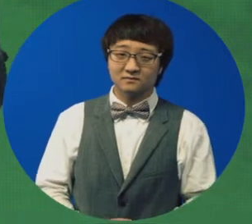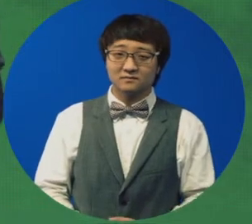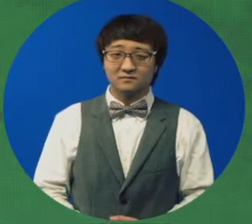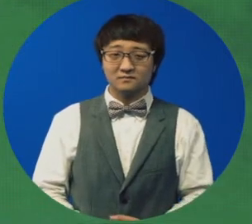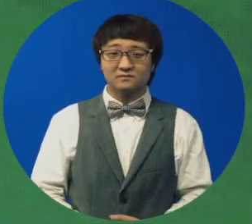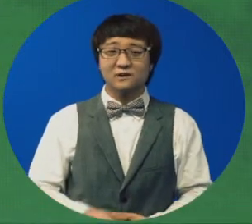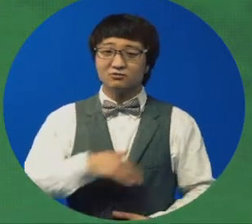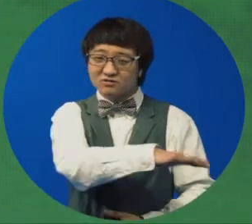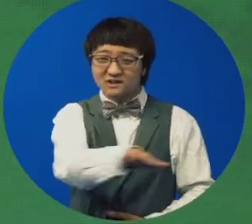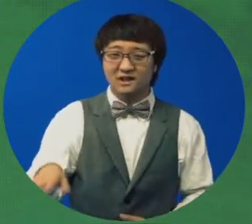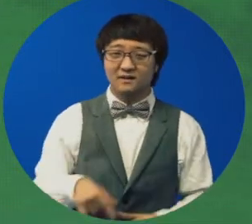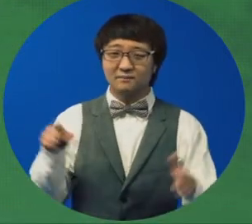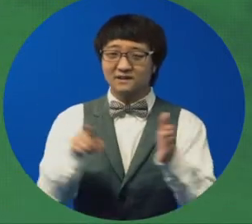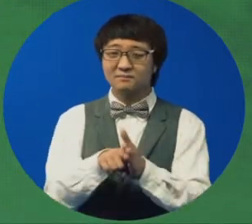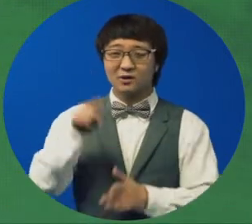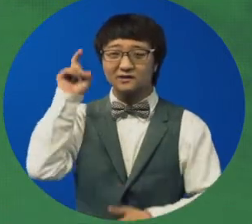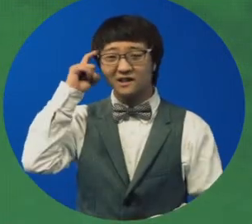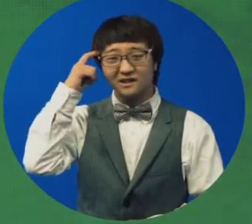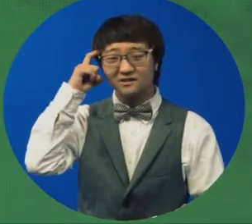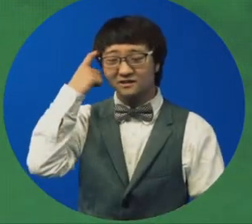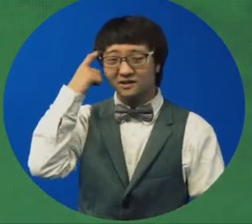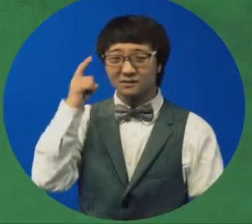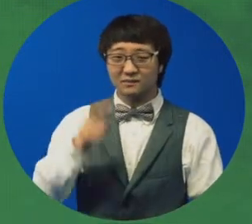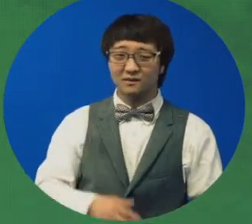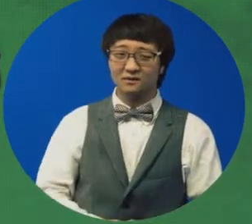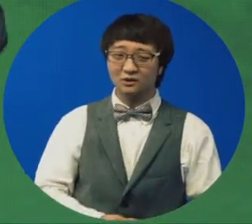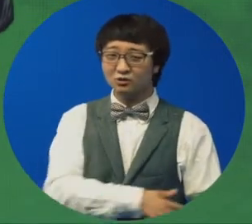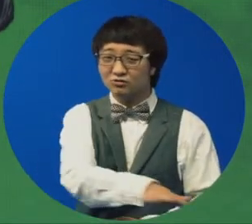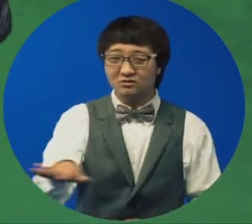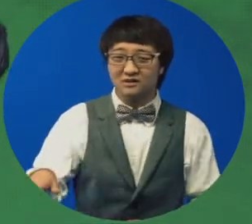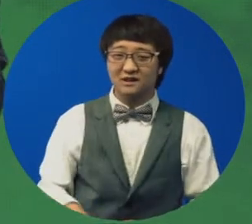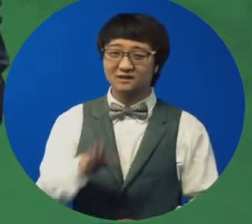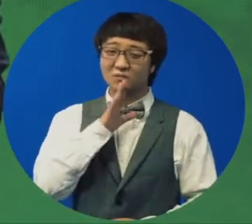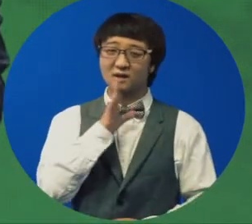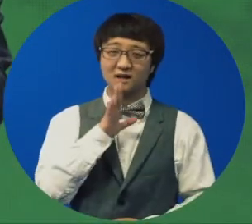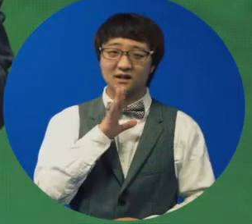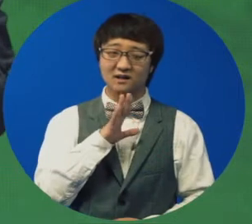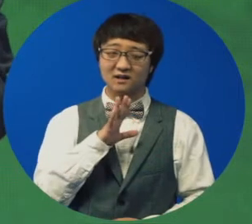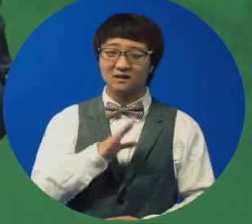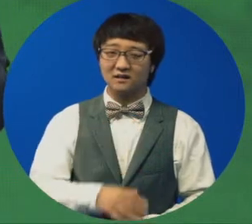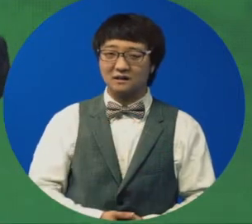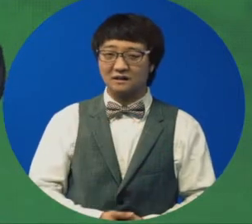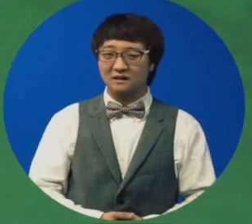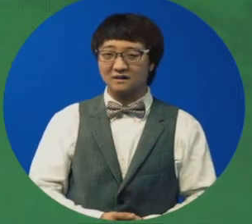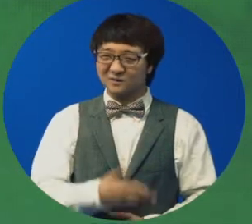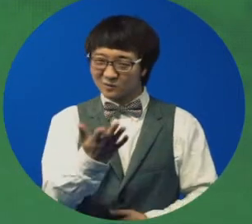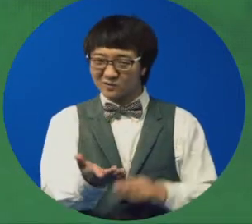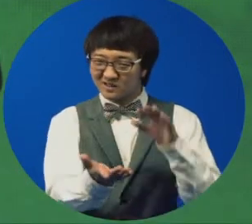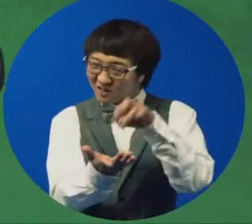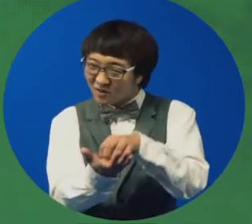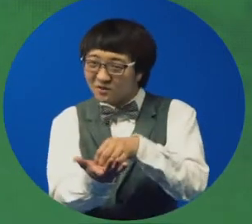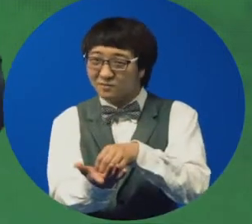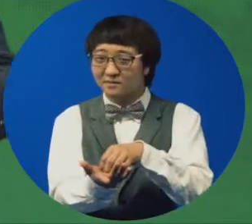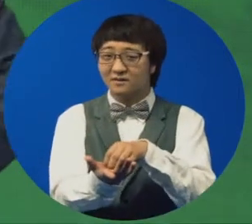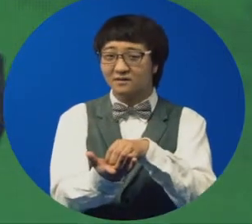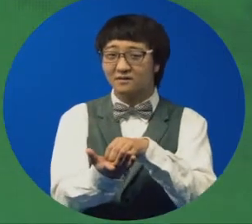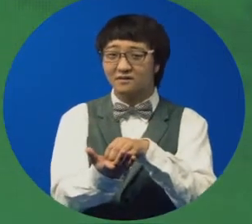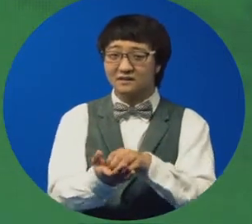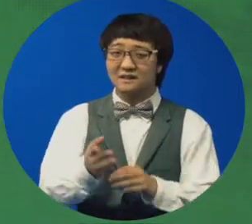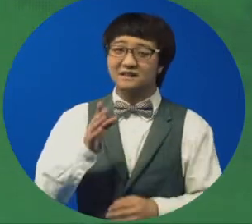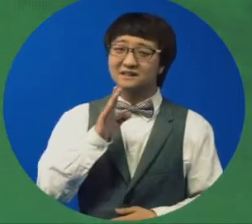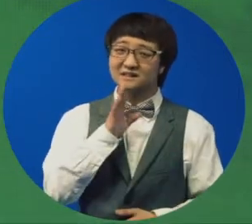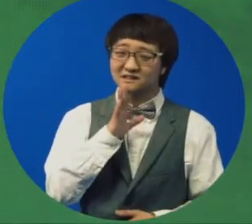우리가 믿음이라고 하는 것을 생각하며 우리가 정말 양심의 손을 넣고 하나님 앞에 진지하게 생각해야